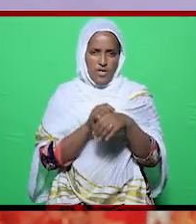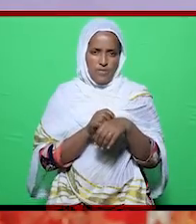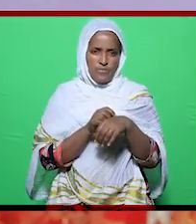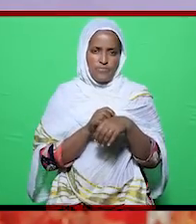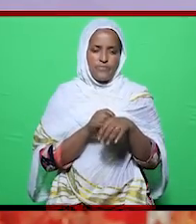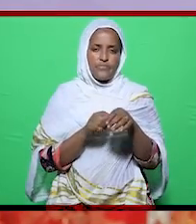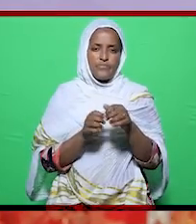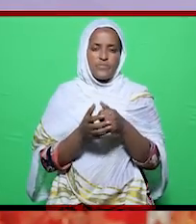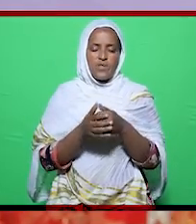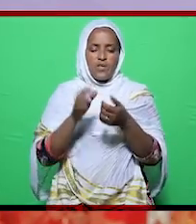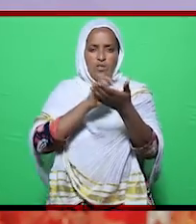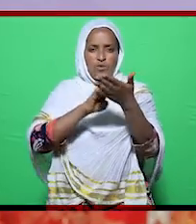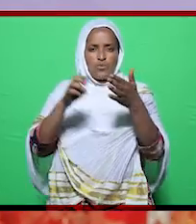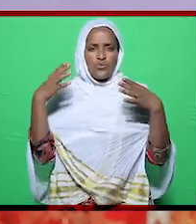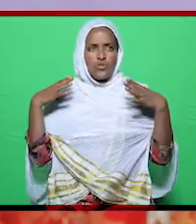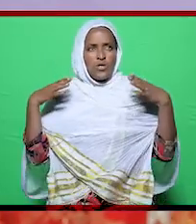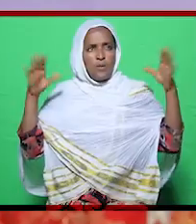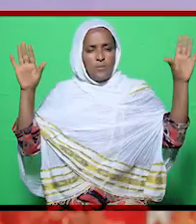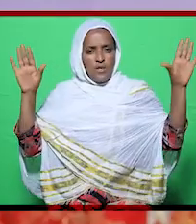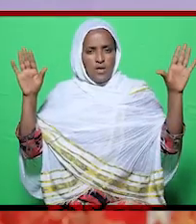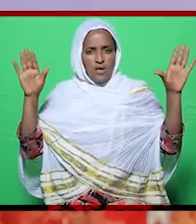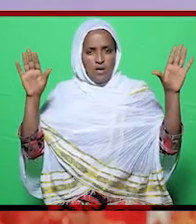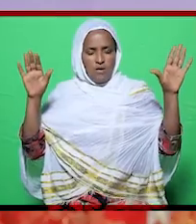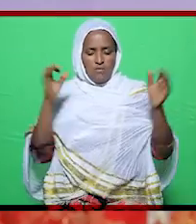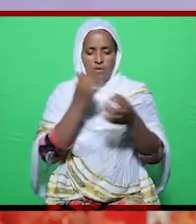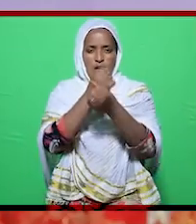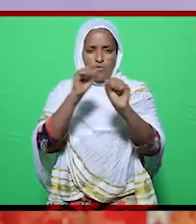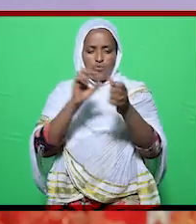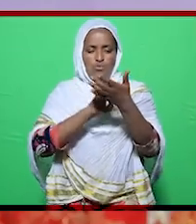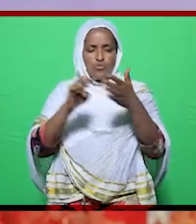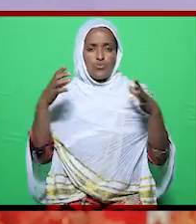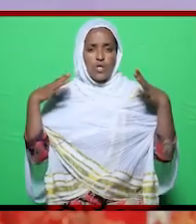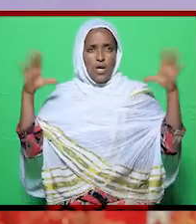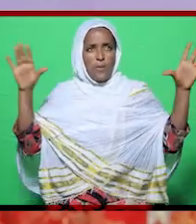ነገሮች ወደዚህ ሐረር ላይ